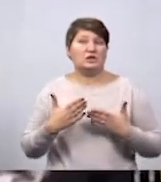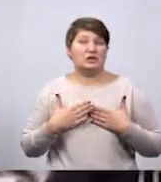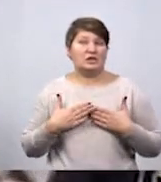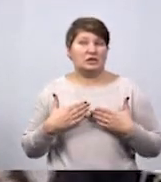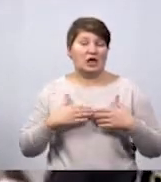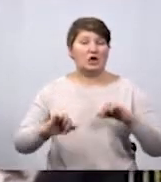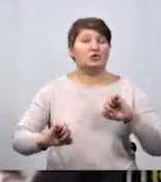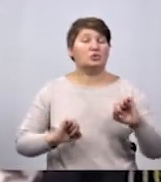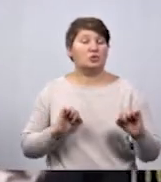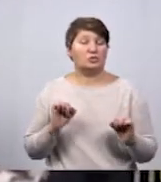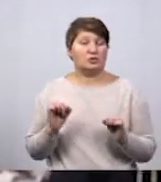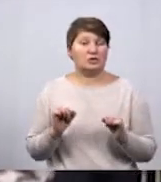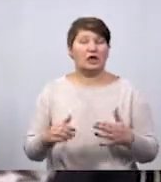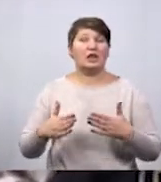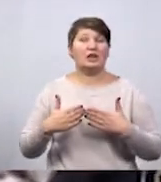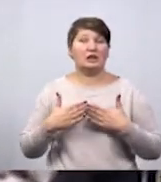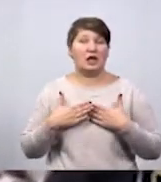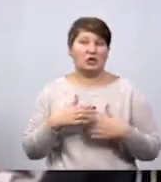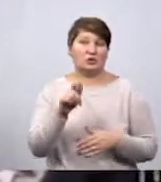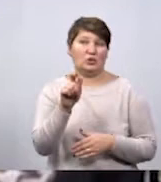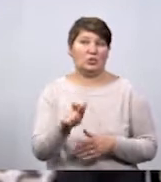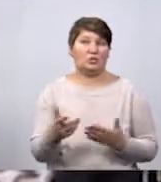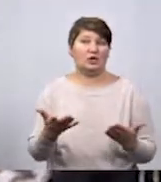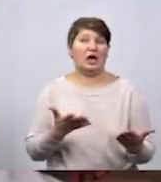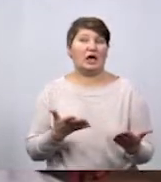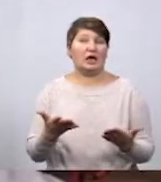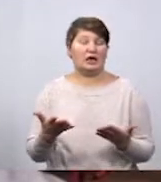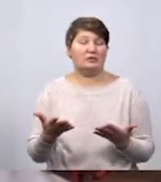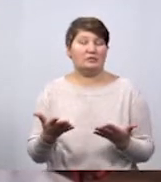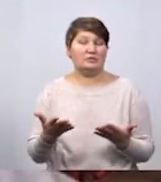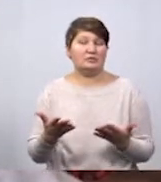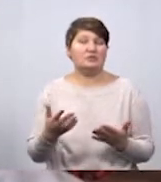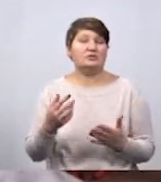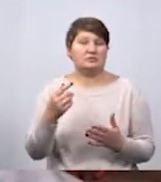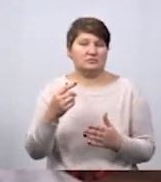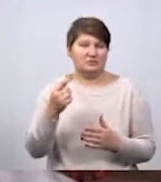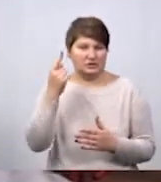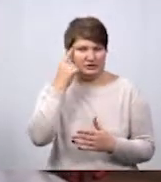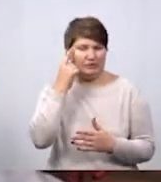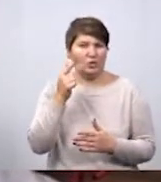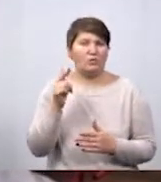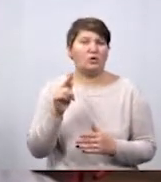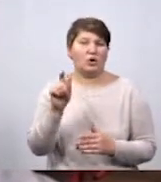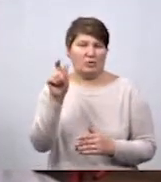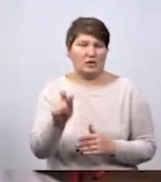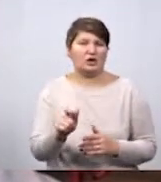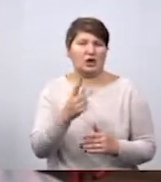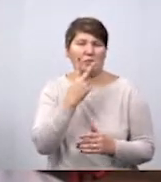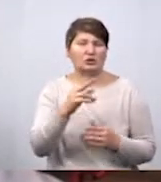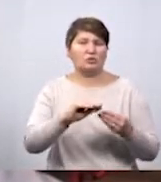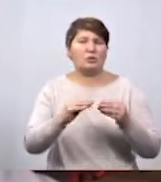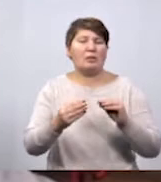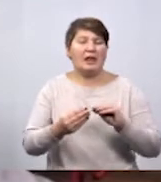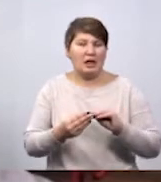наші друзі, наші люди, які свідомі громадяни, які вбачають проблему і